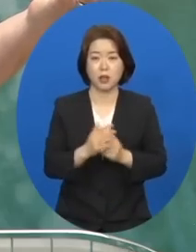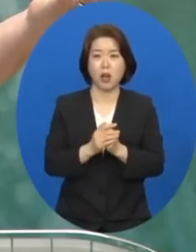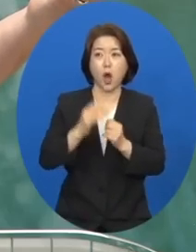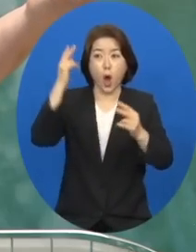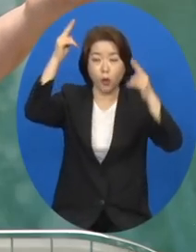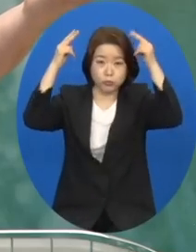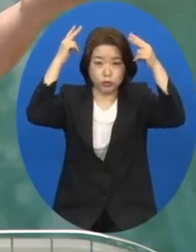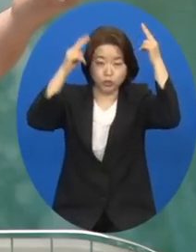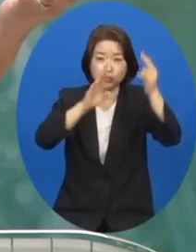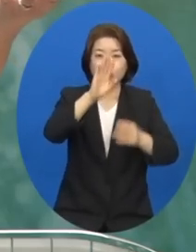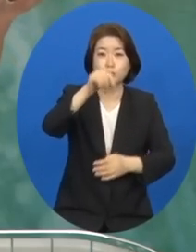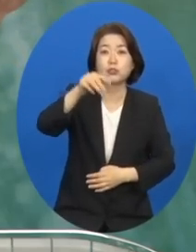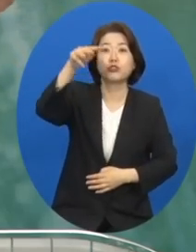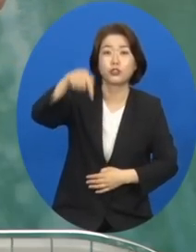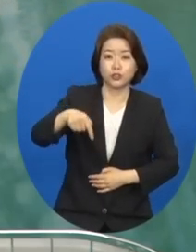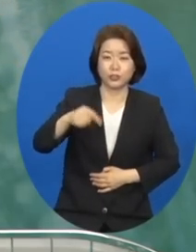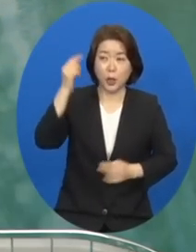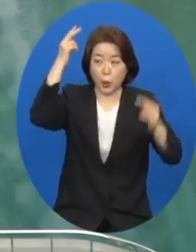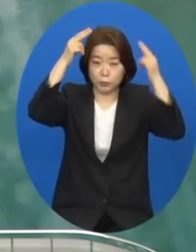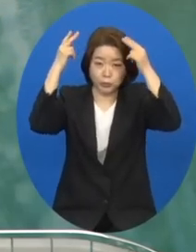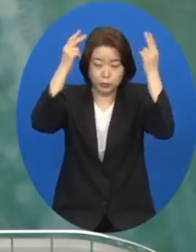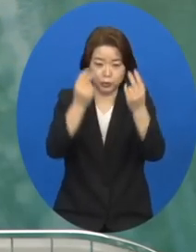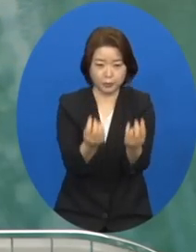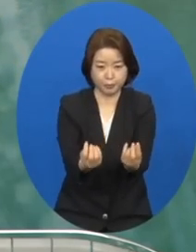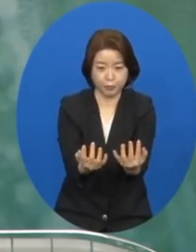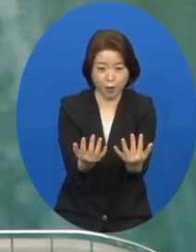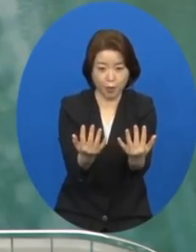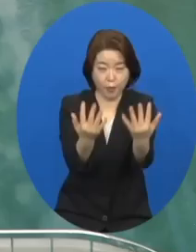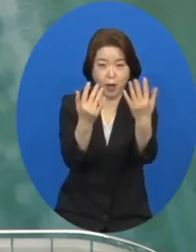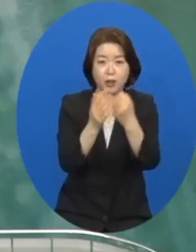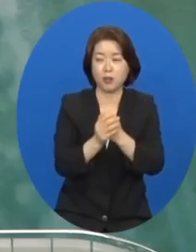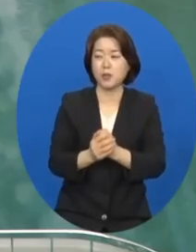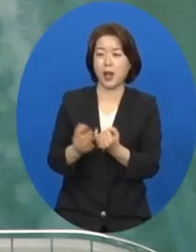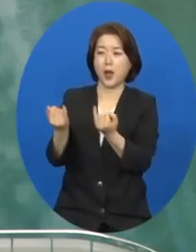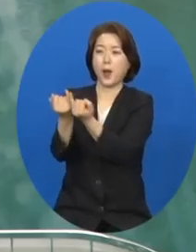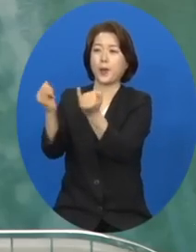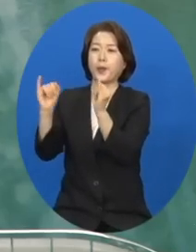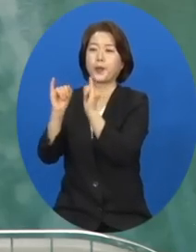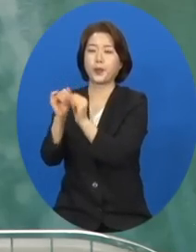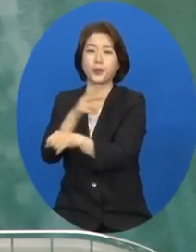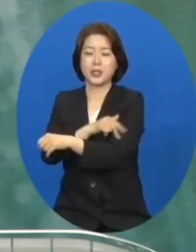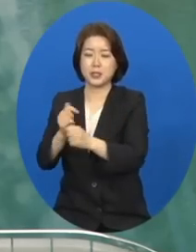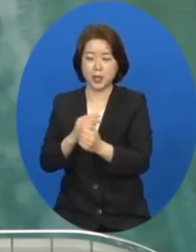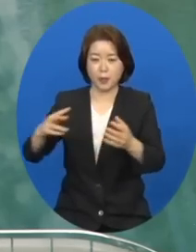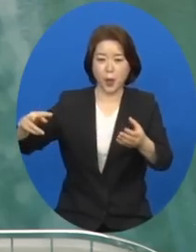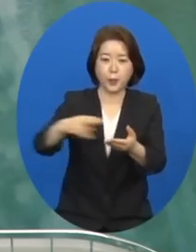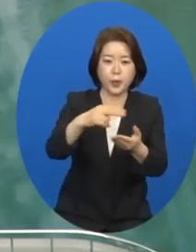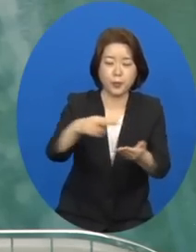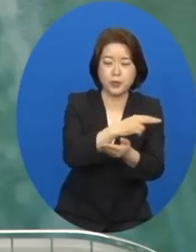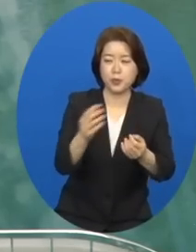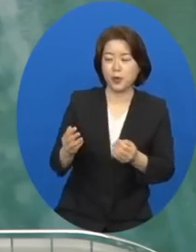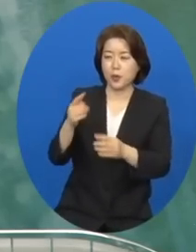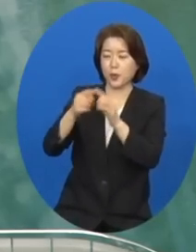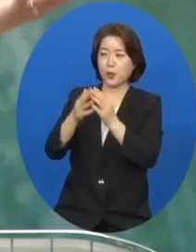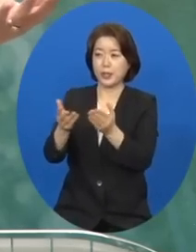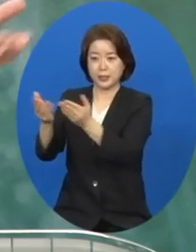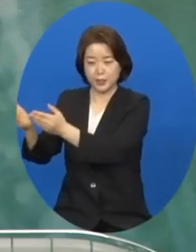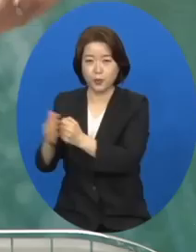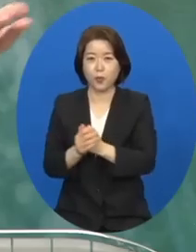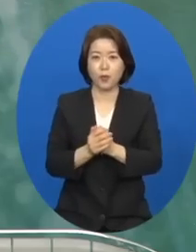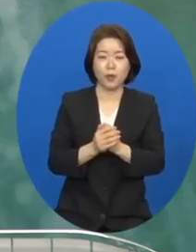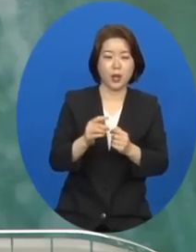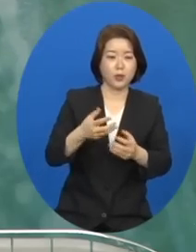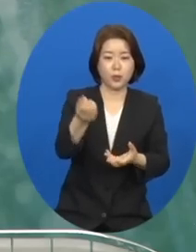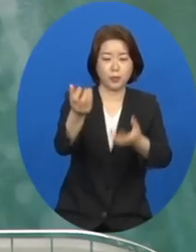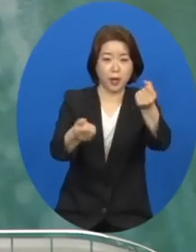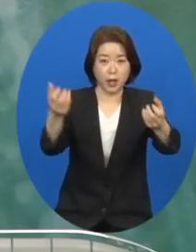입니다 그러면 여성 게 지점들이 잘나가 교회의 일부를 동원하고 그 다음에 이제 본인들이 또